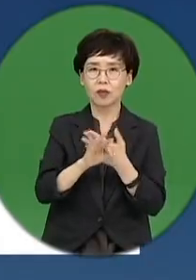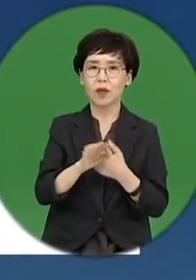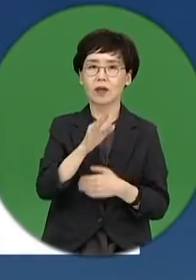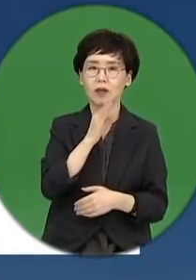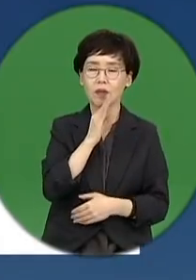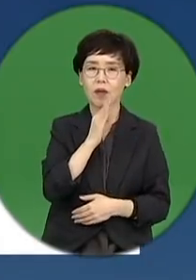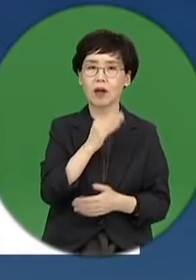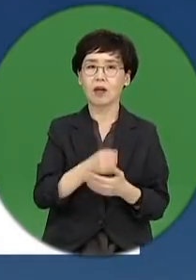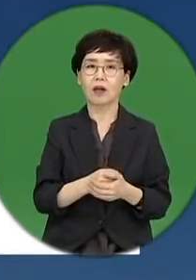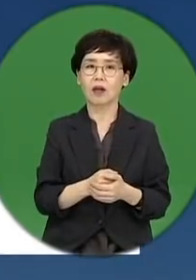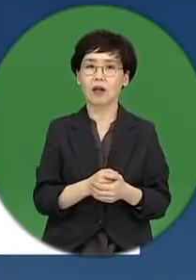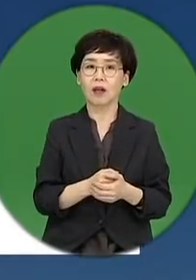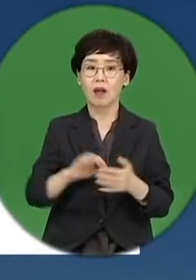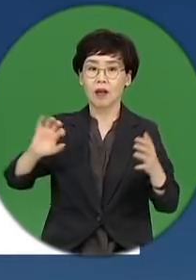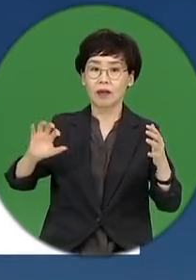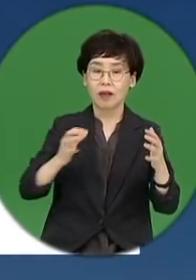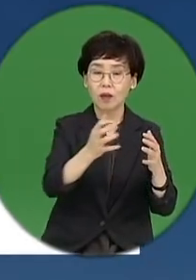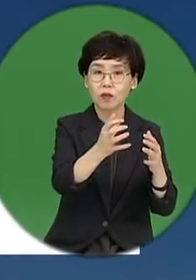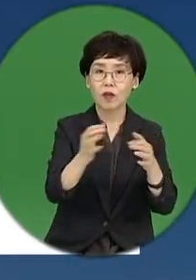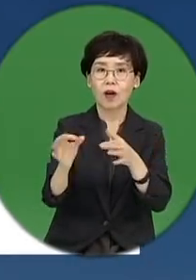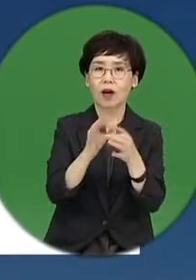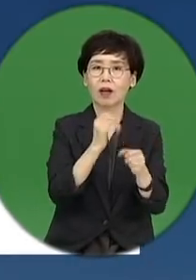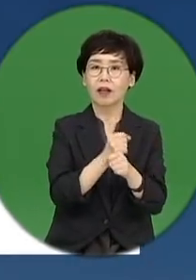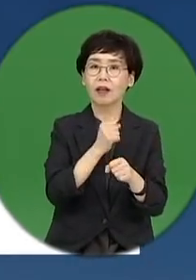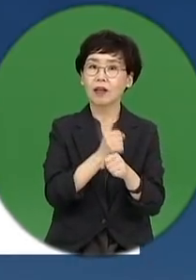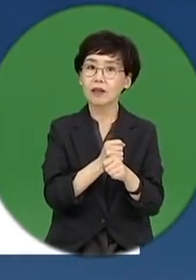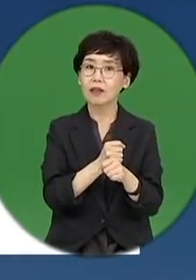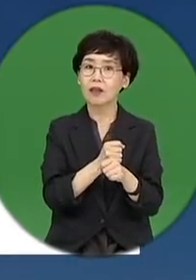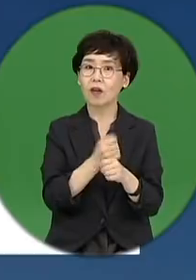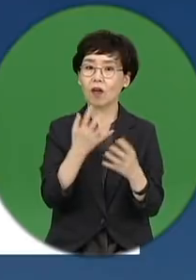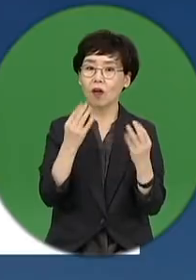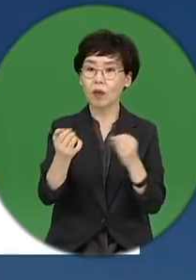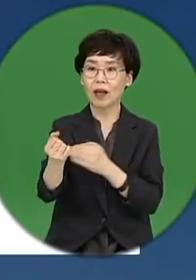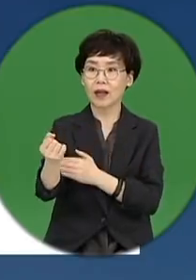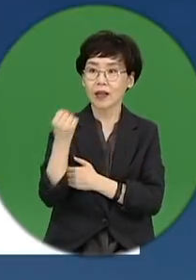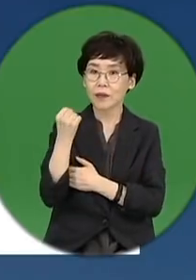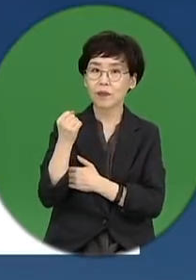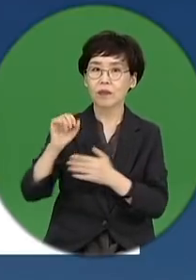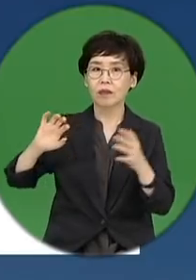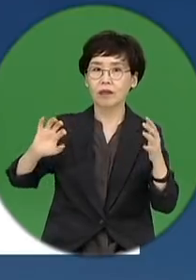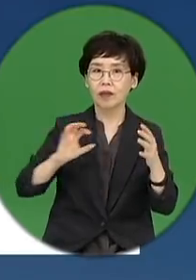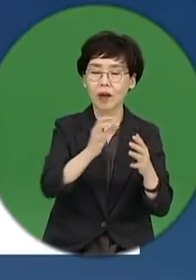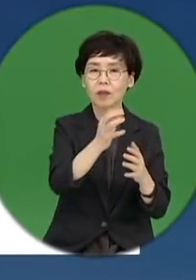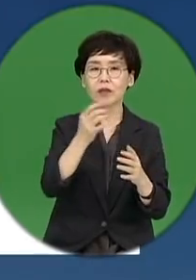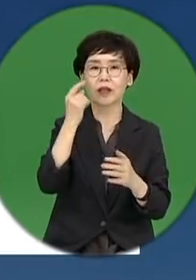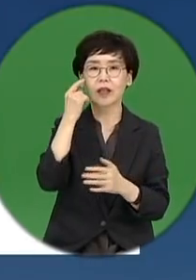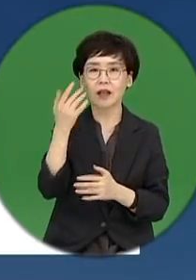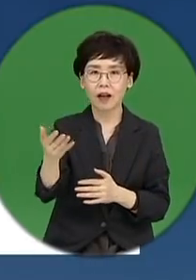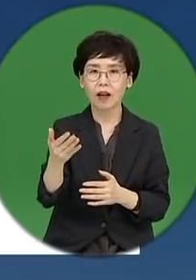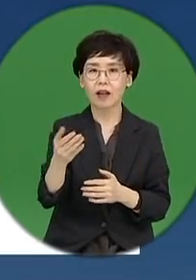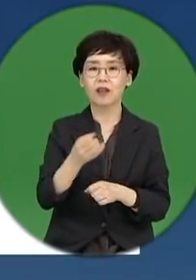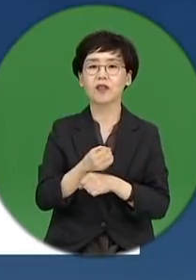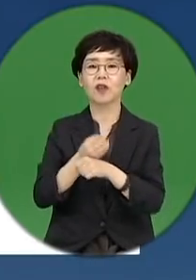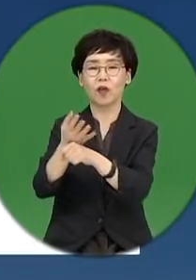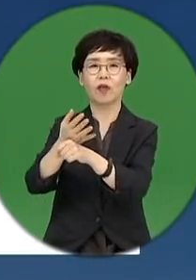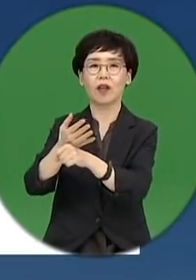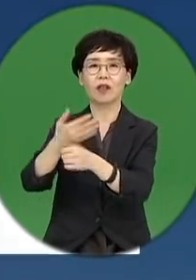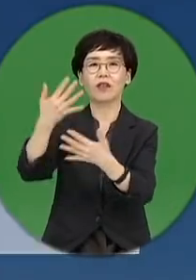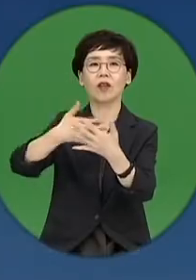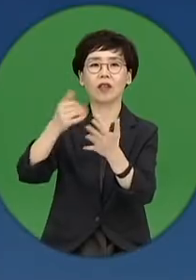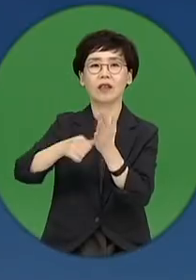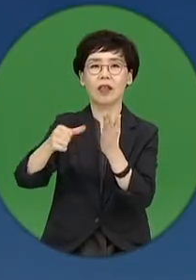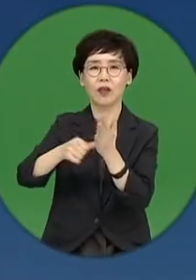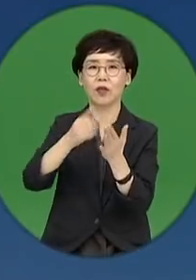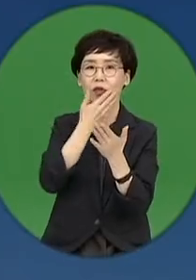소중하게 태풍바비의 위력과 관련해서 얼마나 위력이 큰 태풍인지를 시청자분들께 전달해드리는 그런 자료로